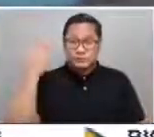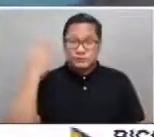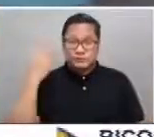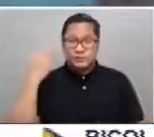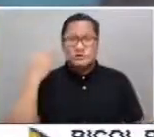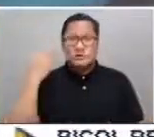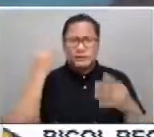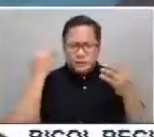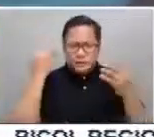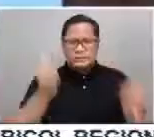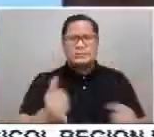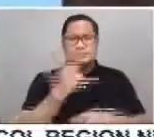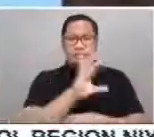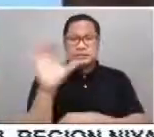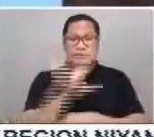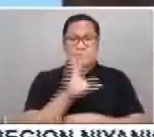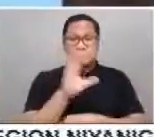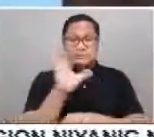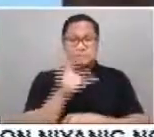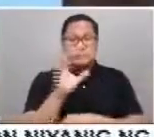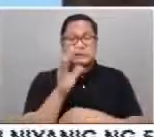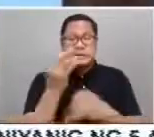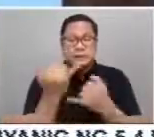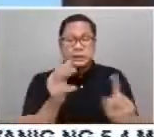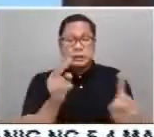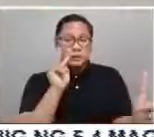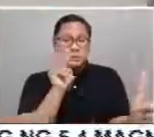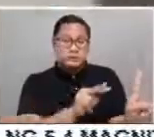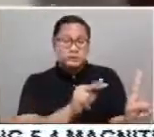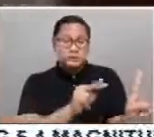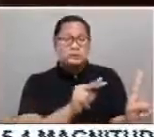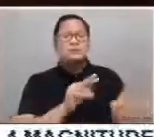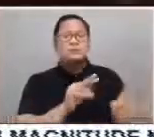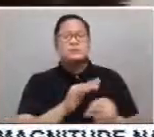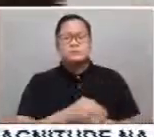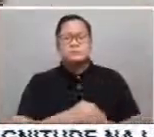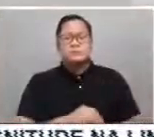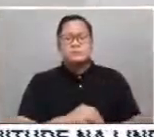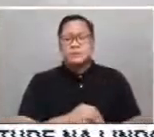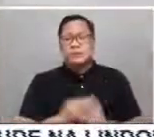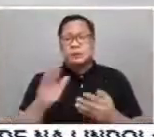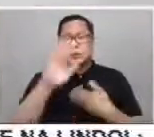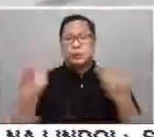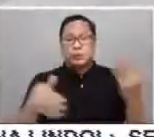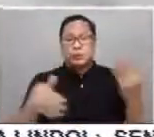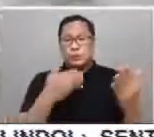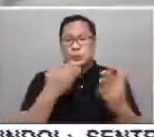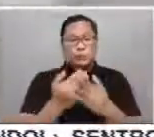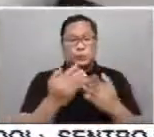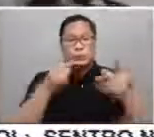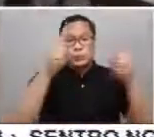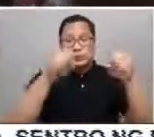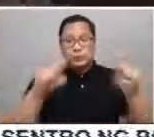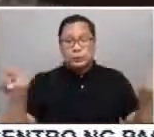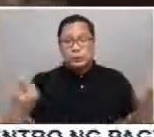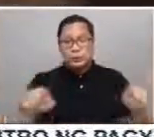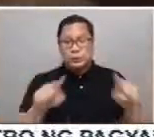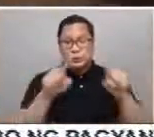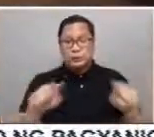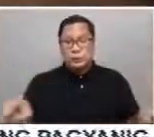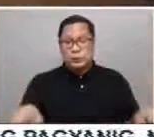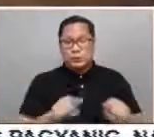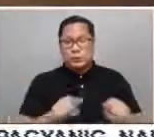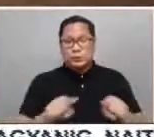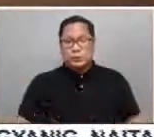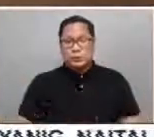na nangangailangan ng matutuluyan, nanawagan na rin ang presidente sa mga hotel owners at iba pang kaparehong establishmento na